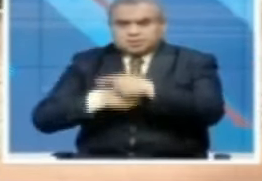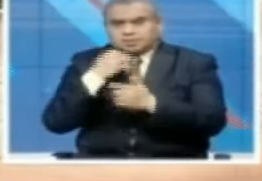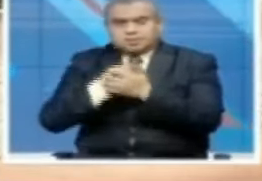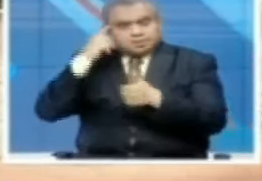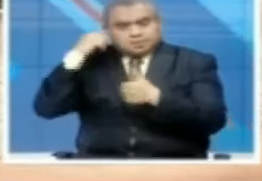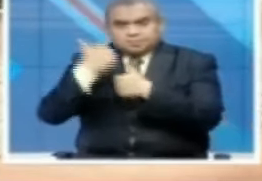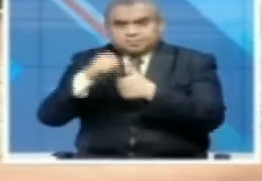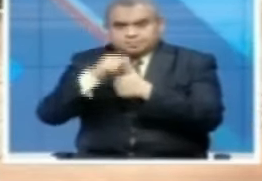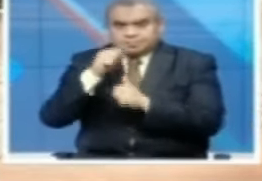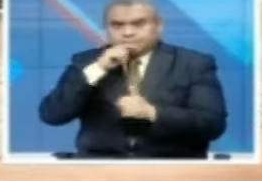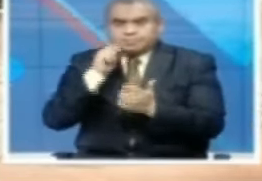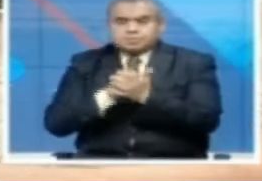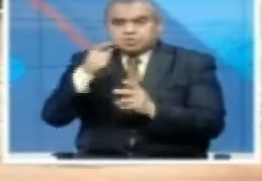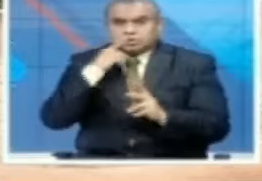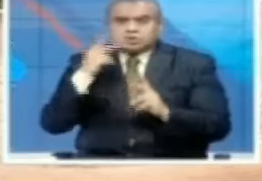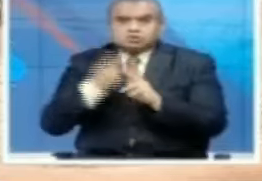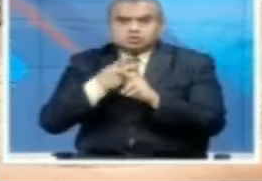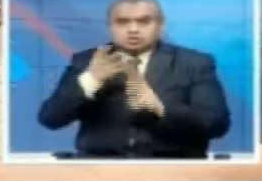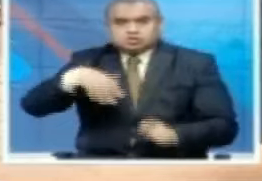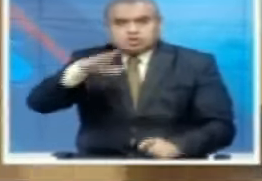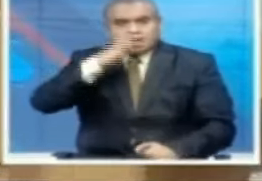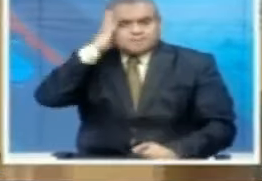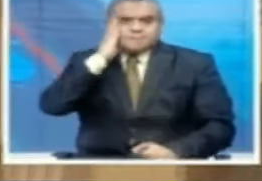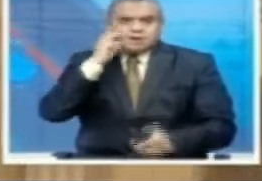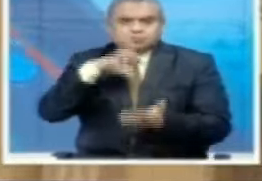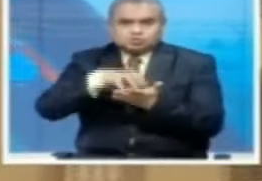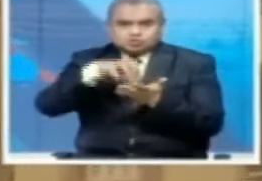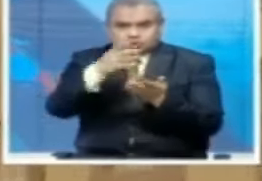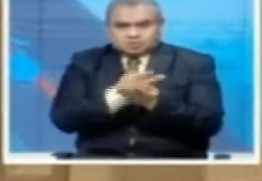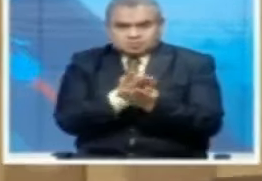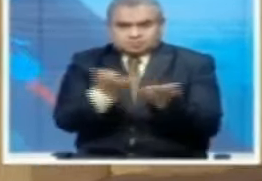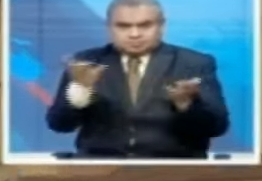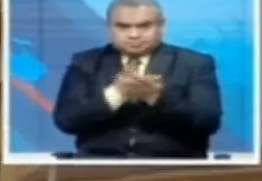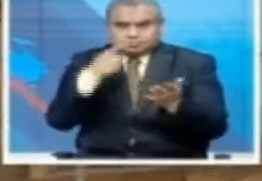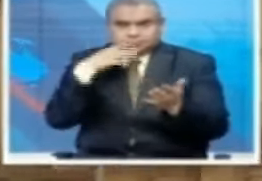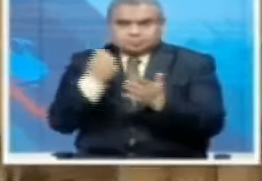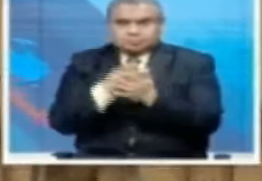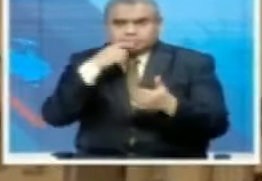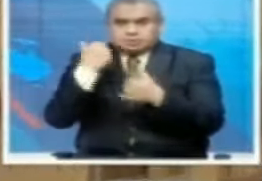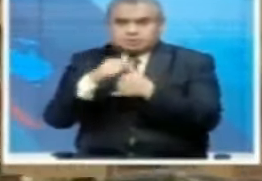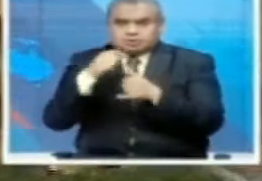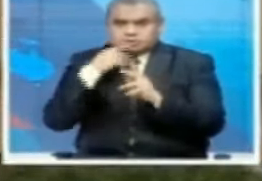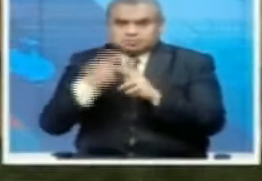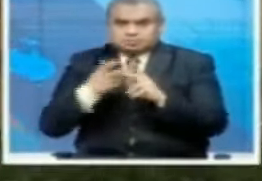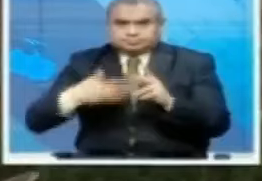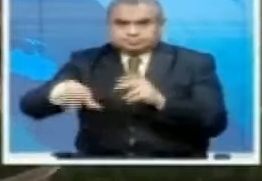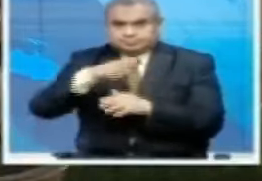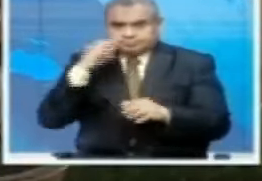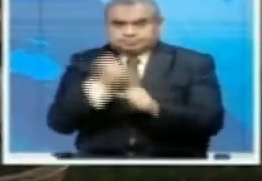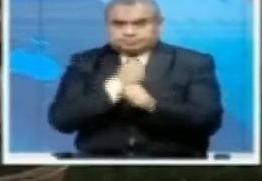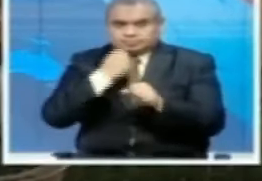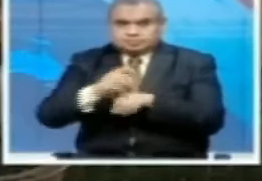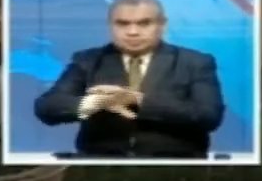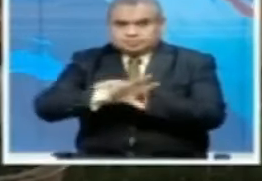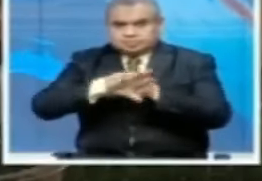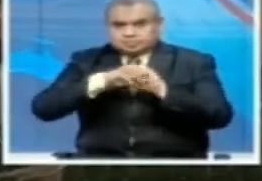لكن والناس كلها مبسوطه من الحاجات دي. ويتم طرح تجمعات سكنية للصيادين أيضا، تعمير